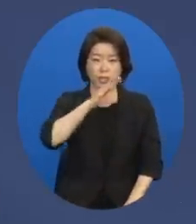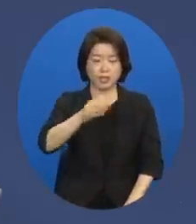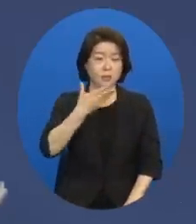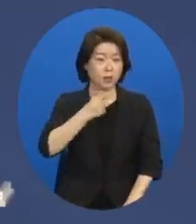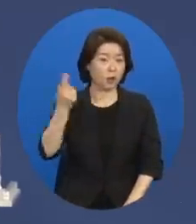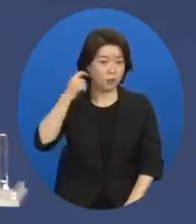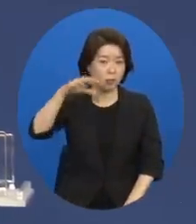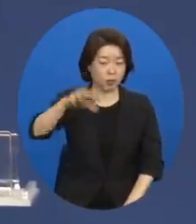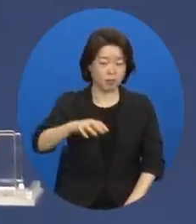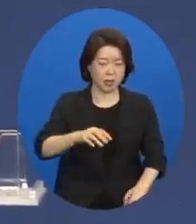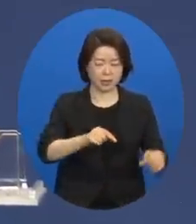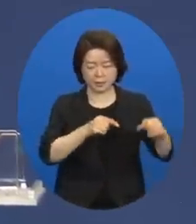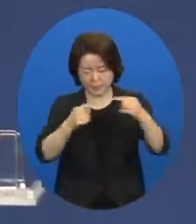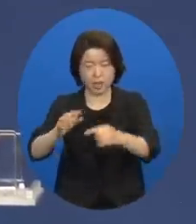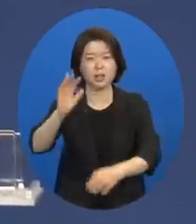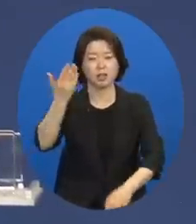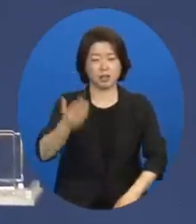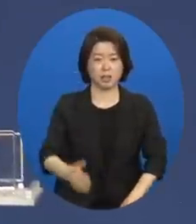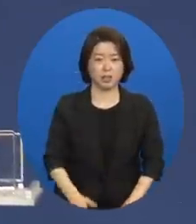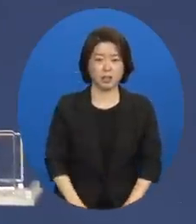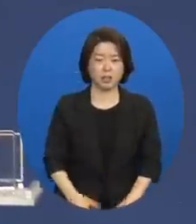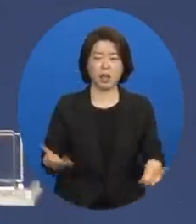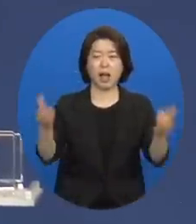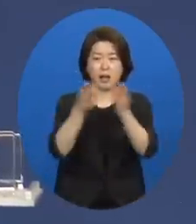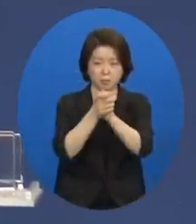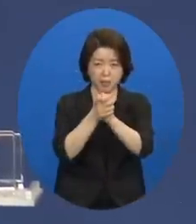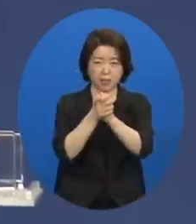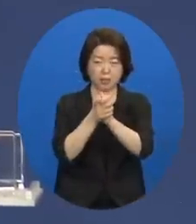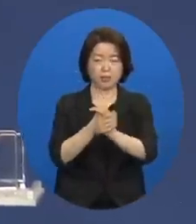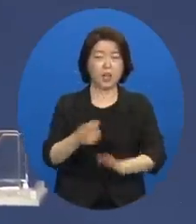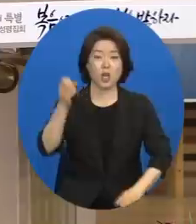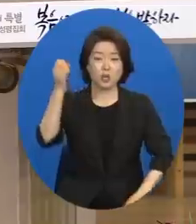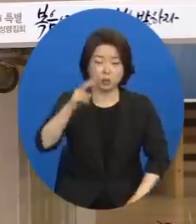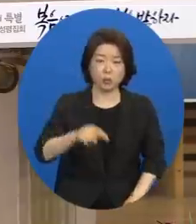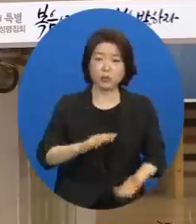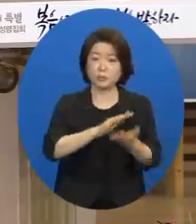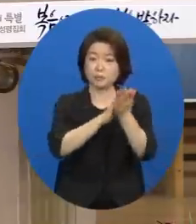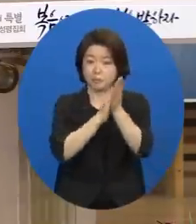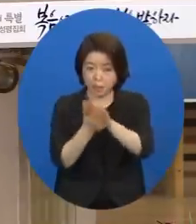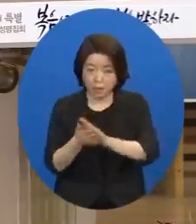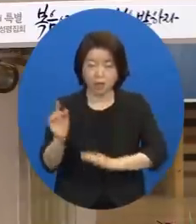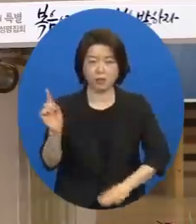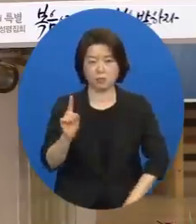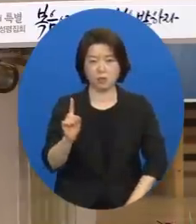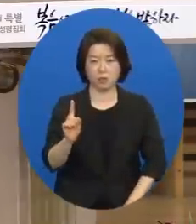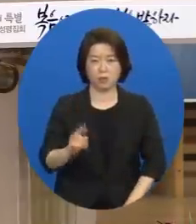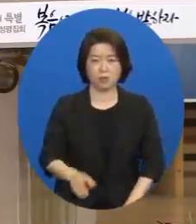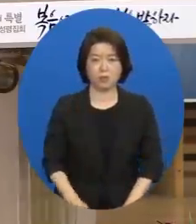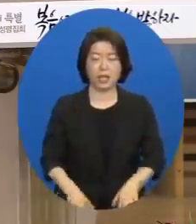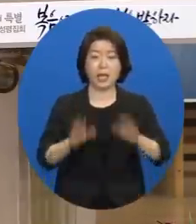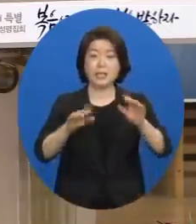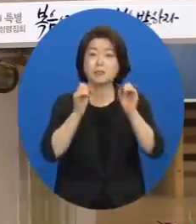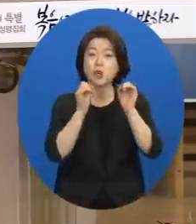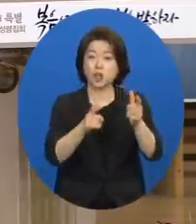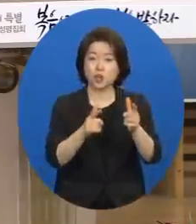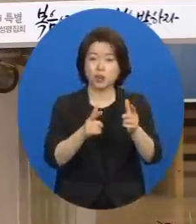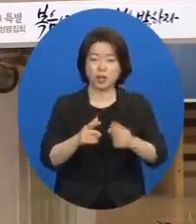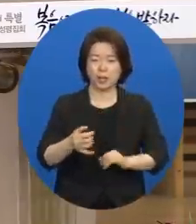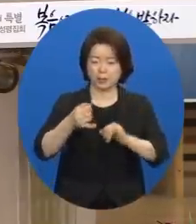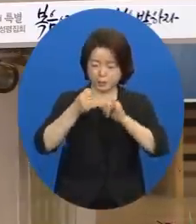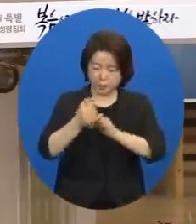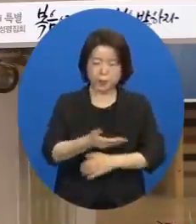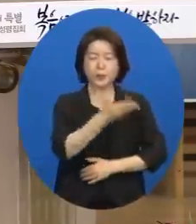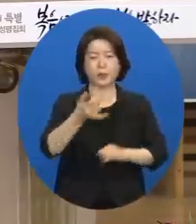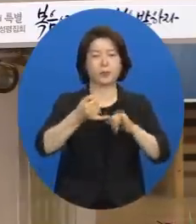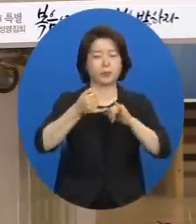앞으로 나와야 됩니다. 아멘. 그리고 그 변화는 이번 기회에 반드시 여러분이